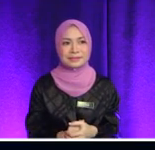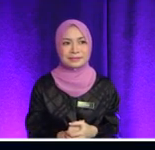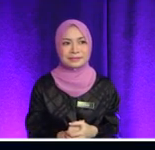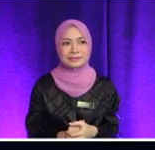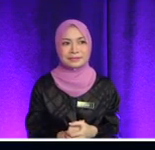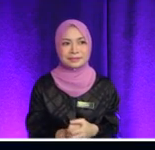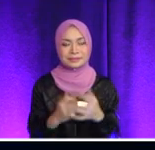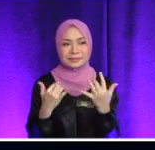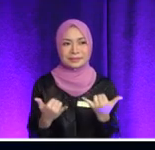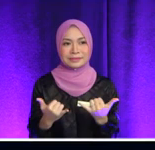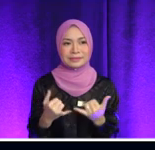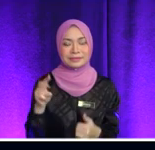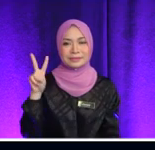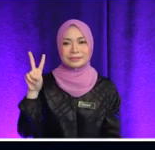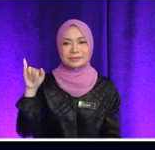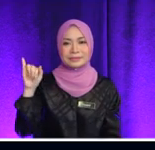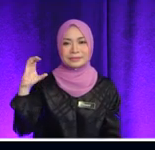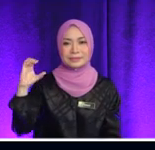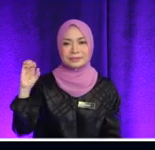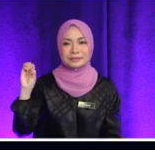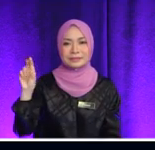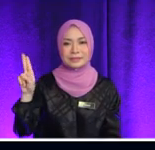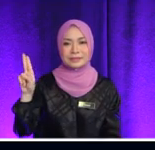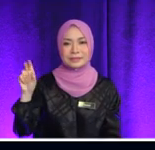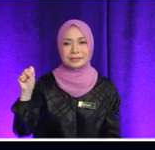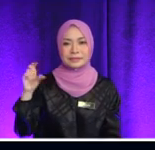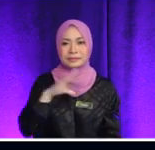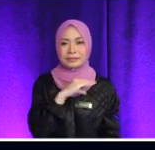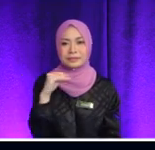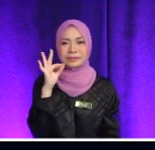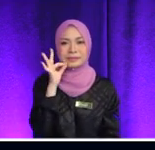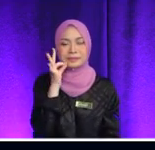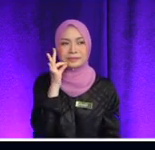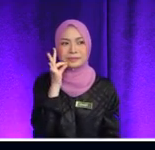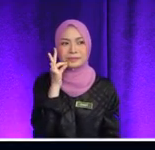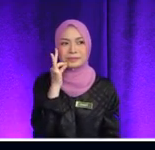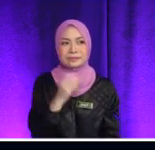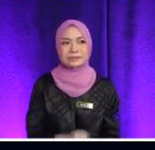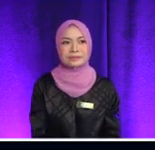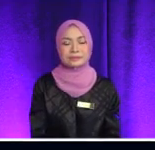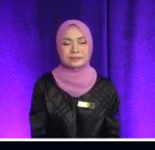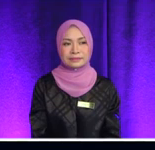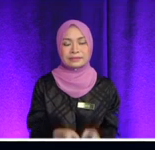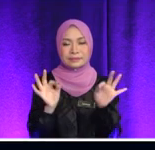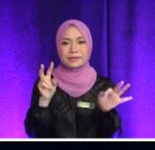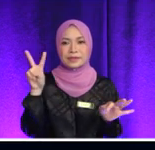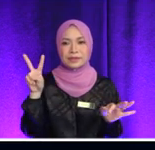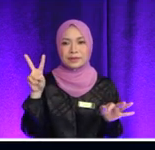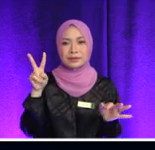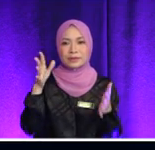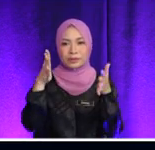dessert kita boleh lihat Oke kalau dua tadi kita boleh